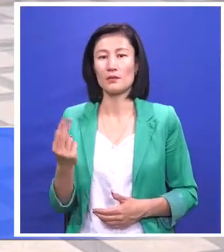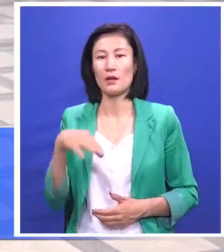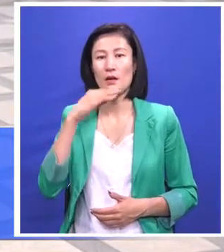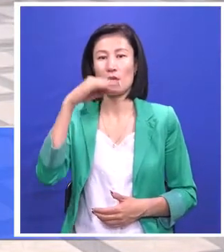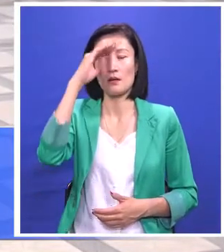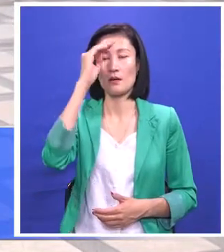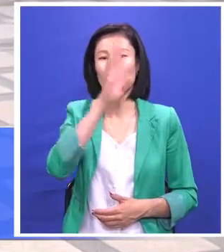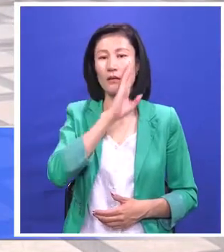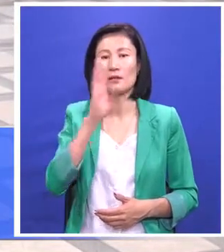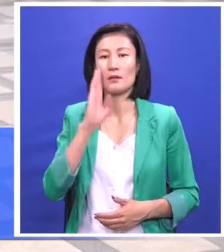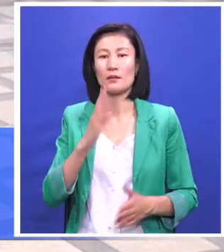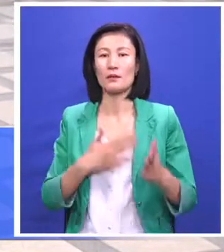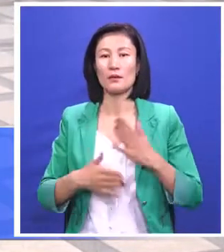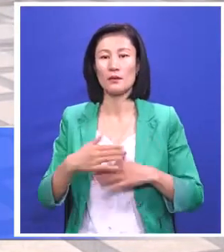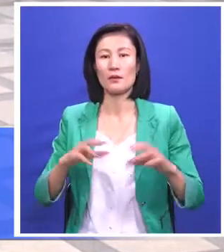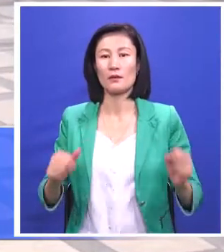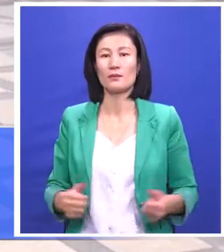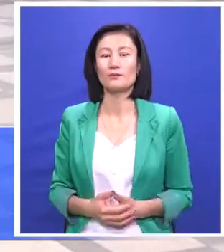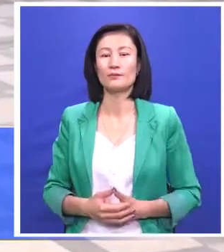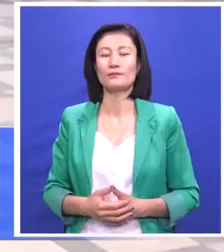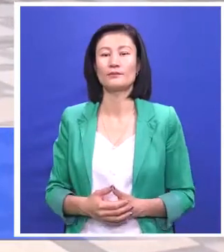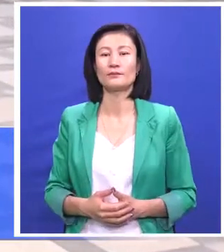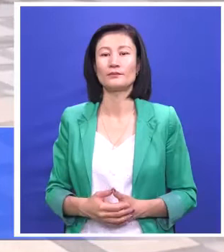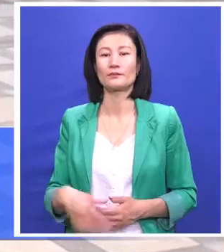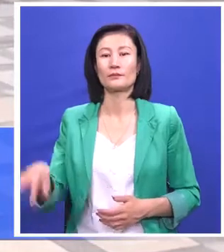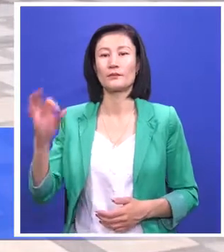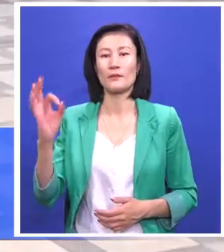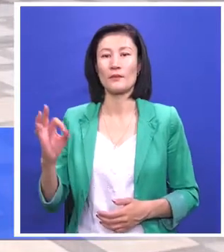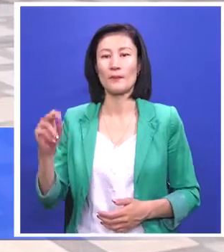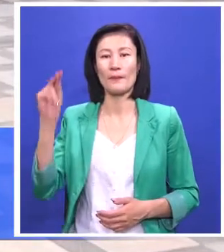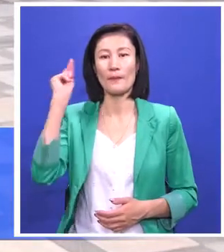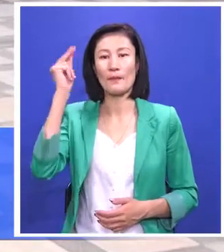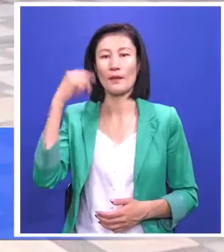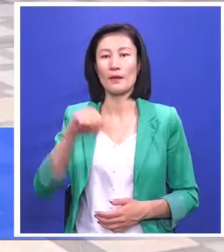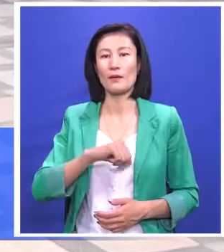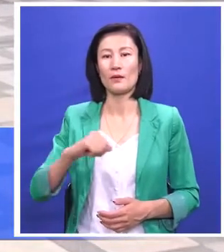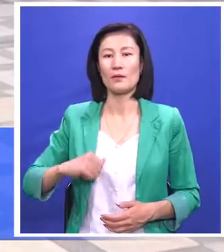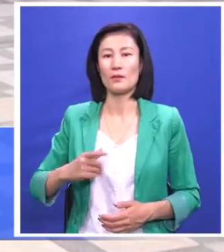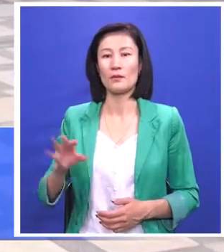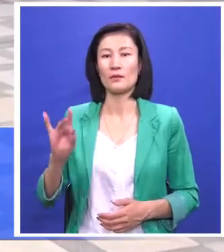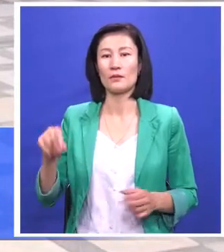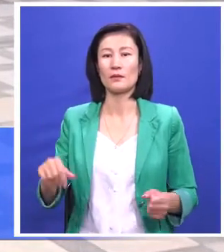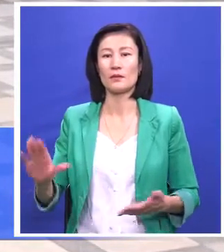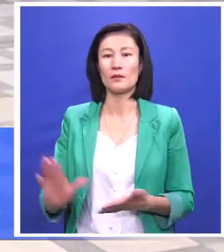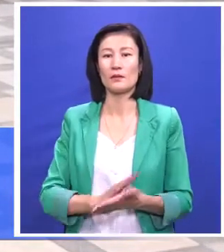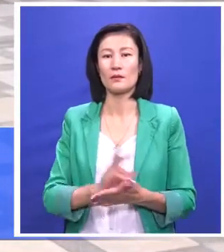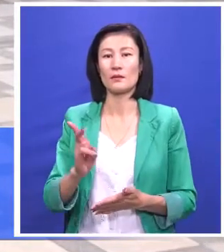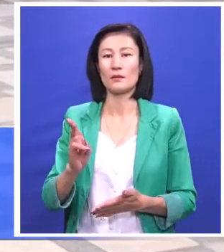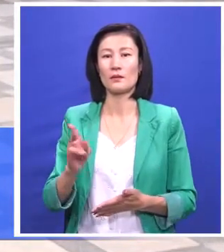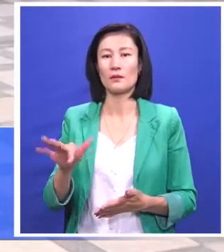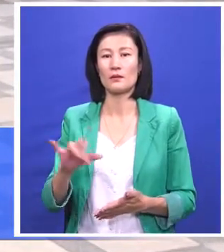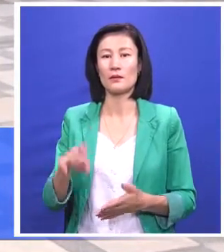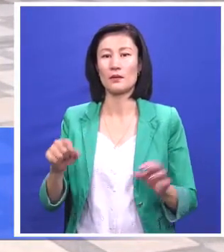ата-аналар ризашылығын көрсетіп жатыр. Қаншама студенттер жеңілдікпен оқиды. Өзіміздің құрылтайшылардың, ректордың гранттары беріп жатыр.